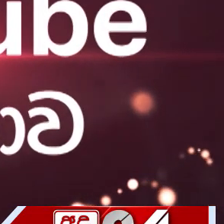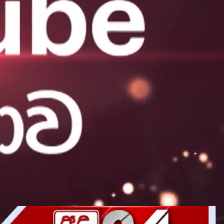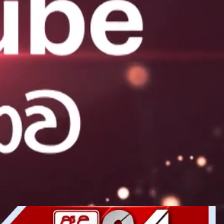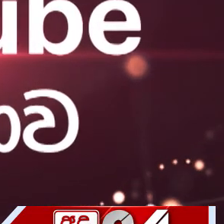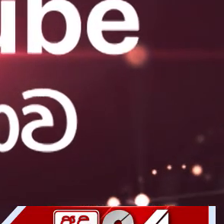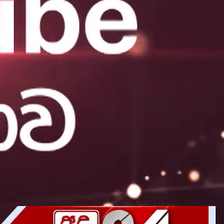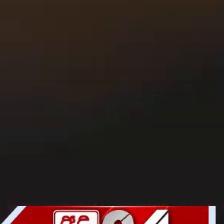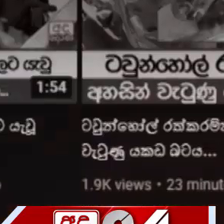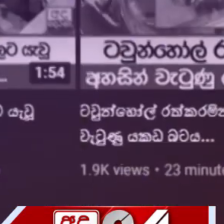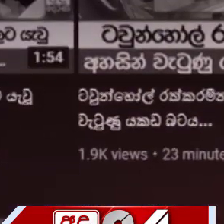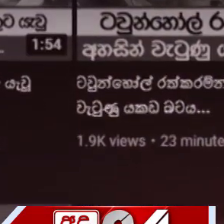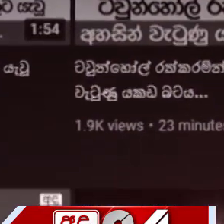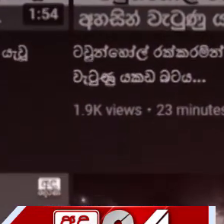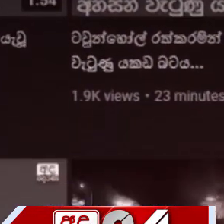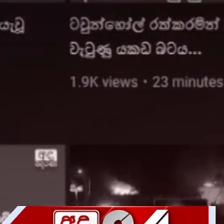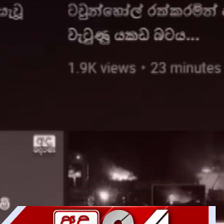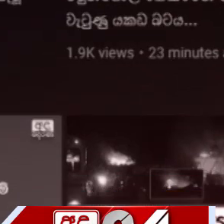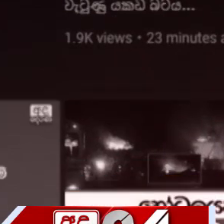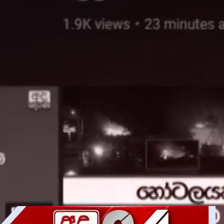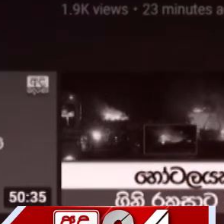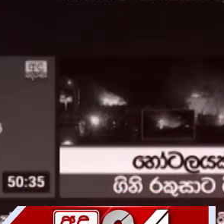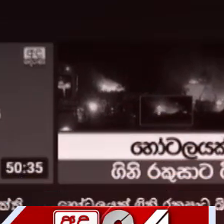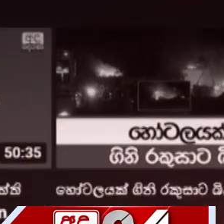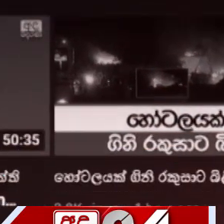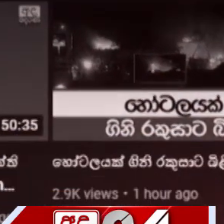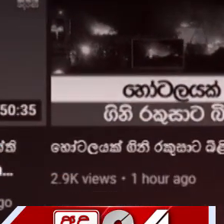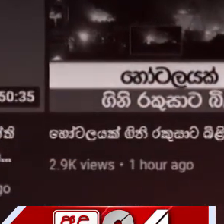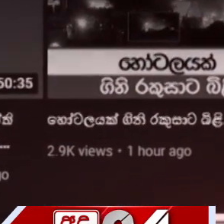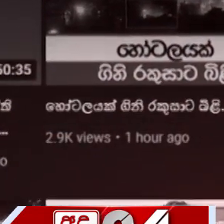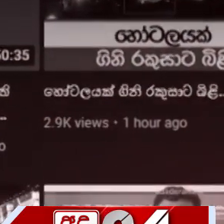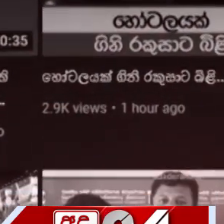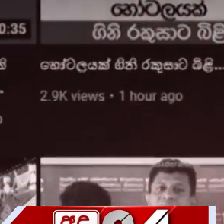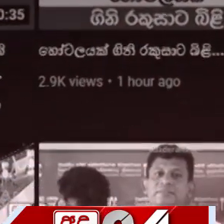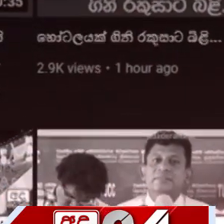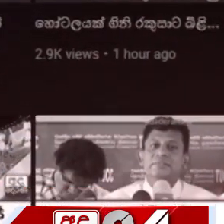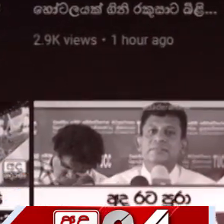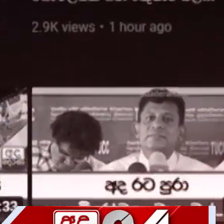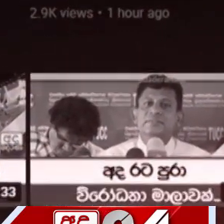YouTube නාලිකාව YouTube අද දෙරණ දැන්ම subscribe කරන්න